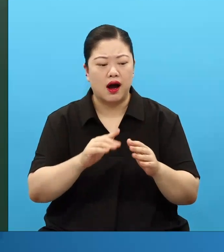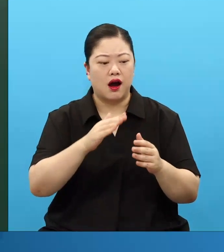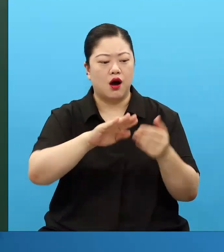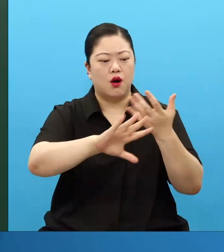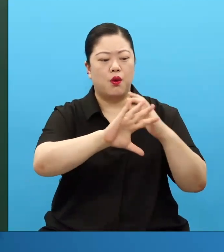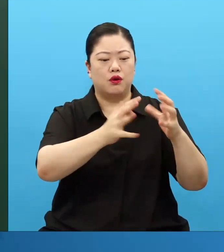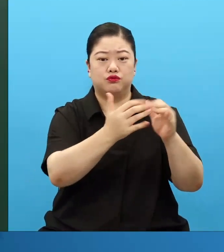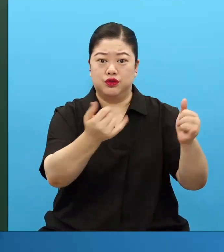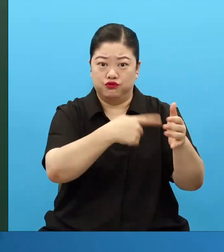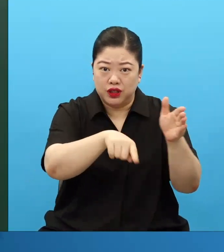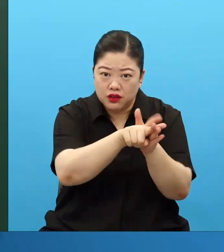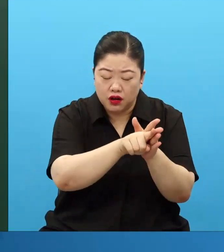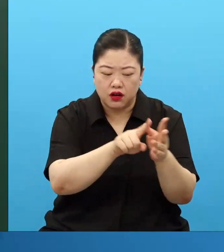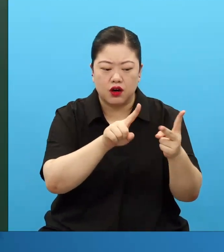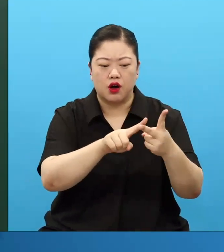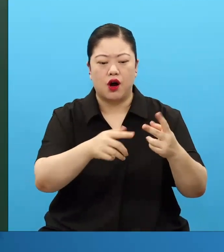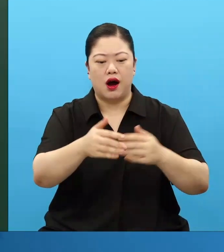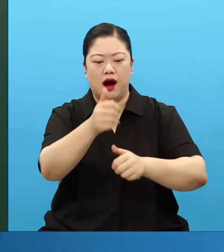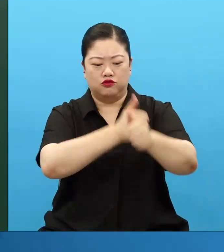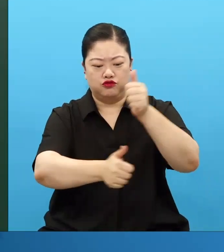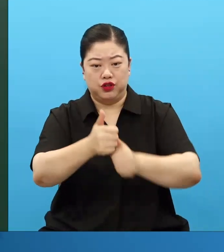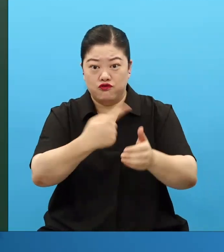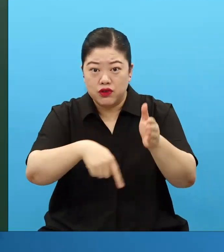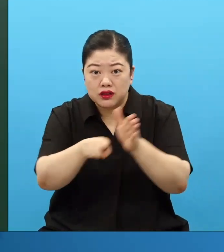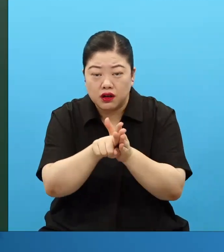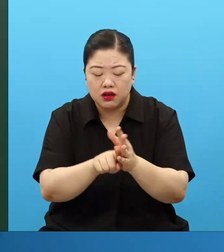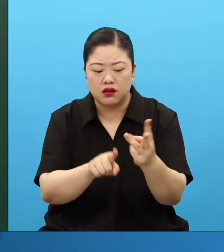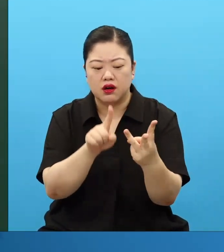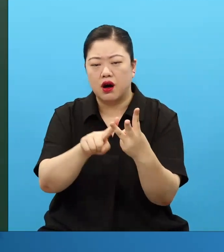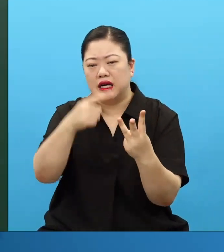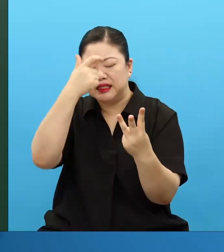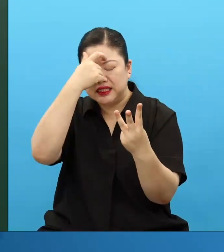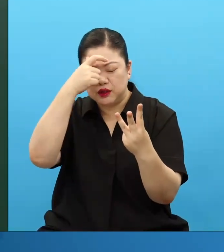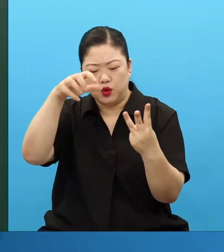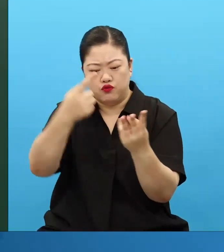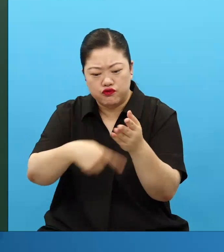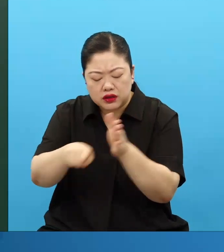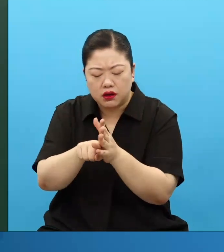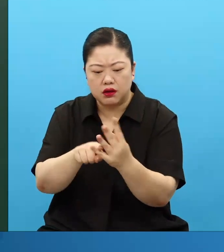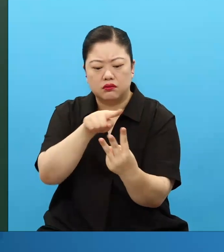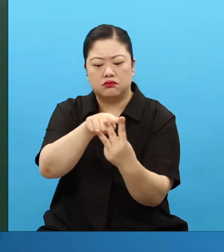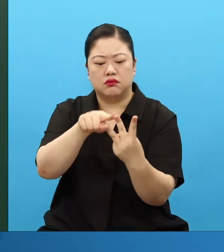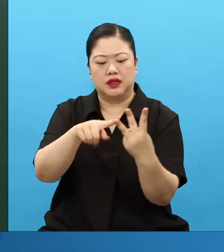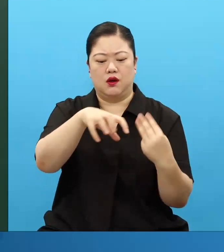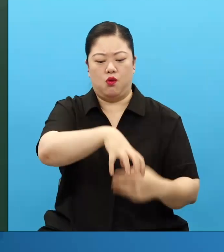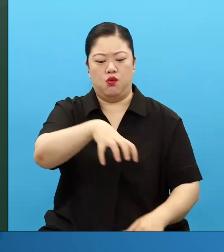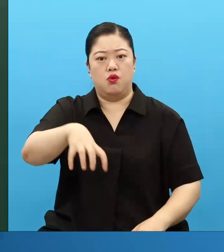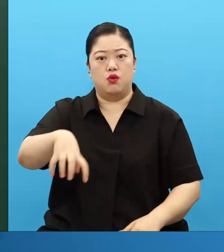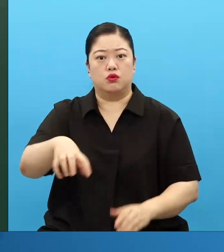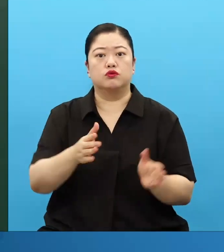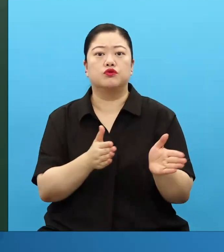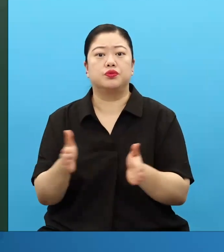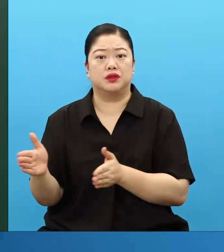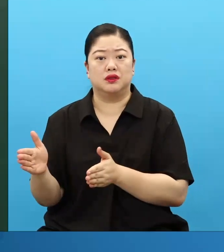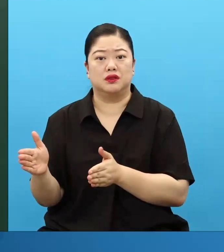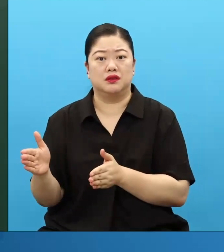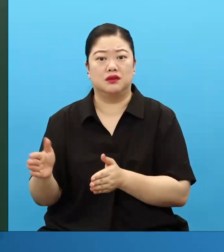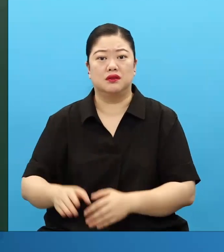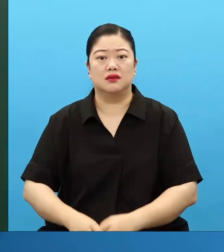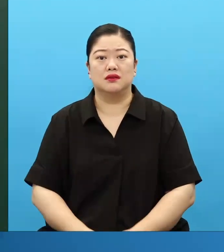가지고 산업화시키 And 버렸다니까요. think about it. We saw that people who are demon possessed are using the demon culture, and they've completely industrialized 그리고 this. 왜